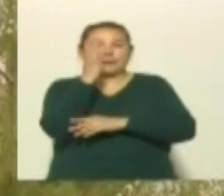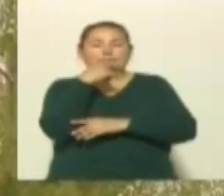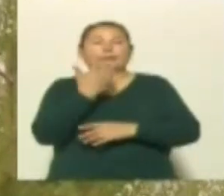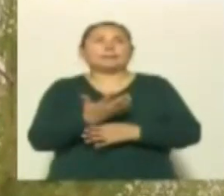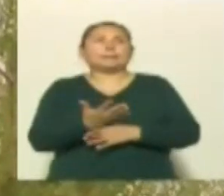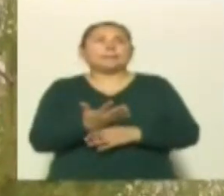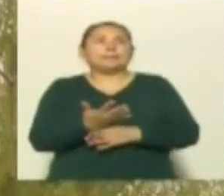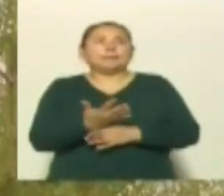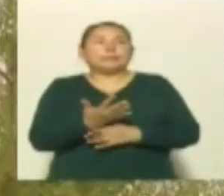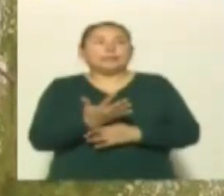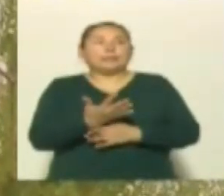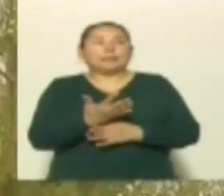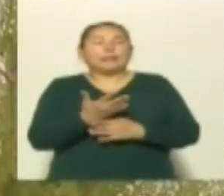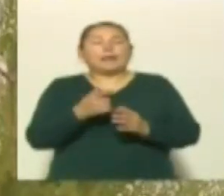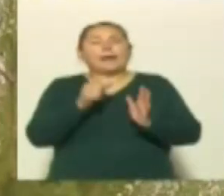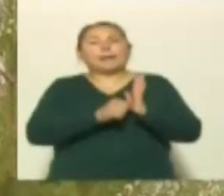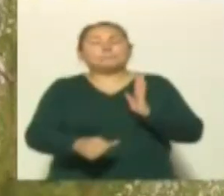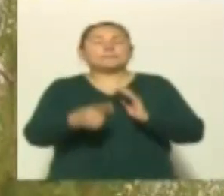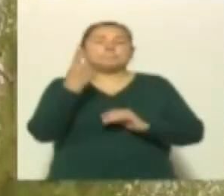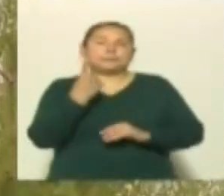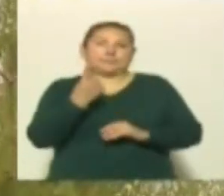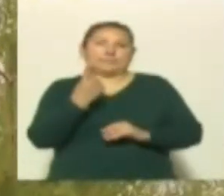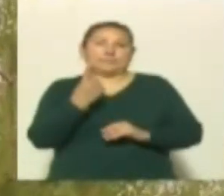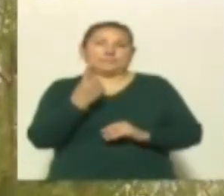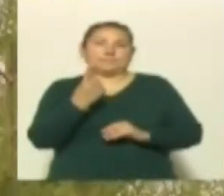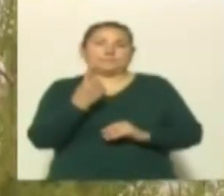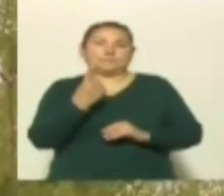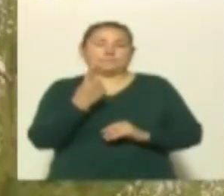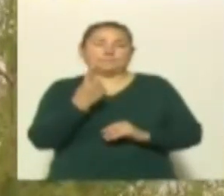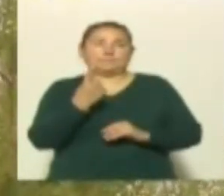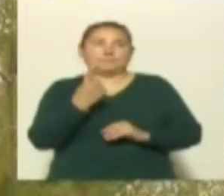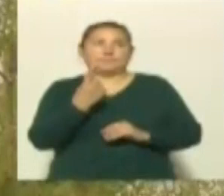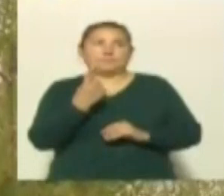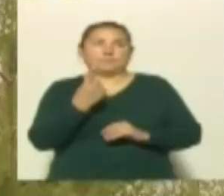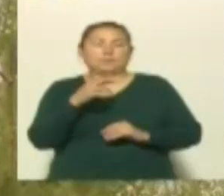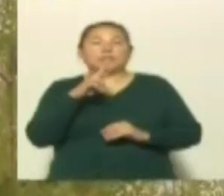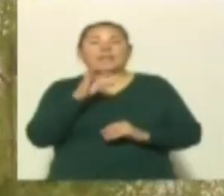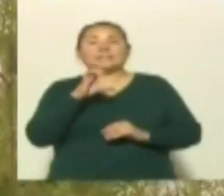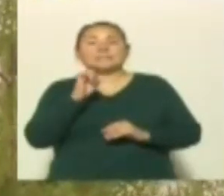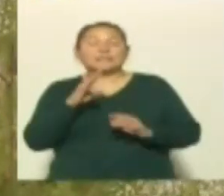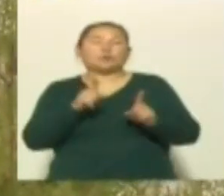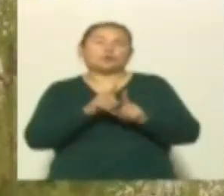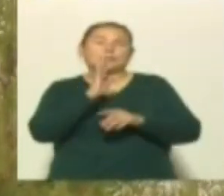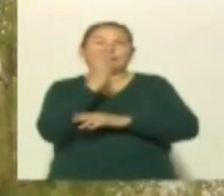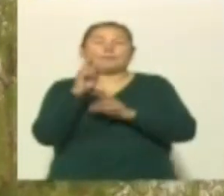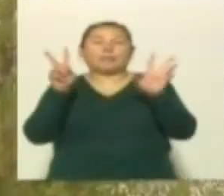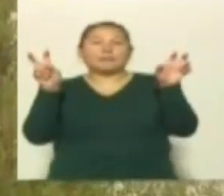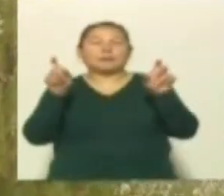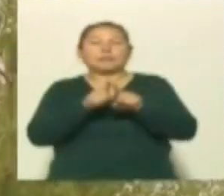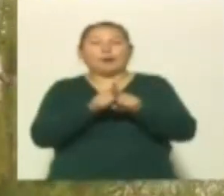менен 61 шаған ясен сагдиски дейтін ағашты отырғызып